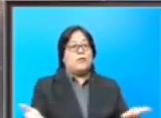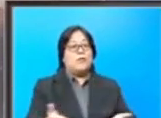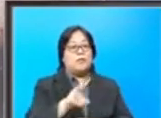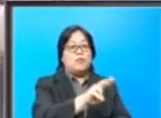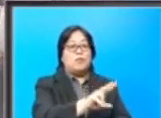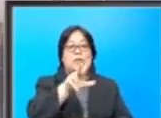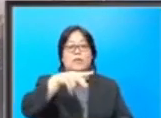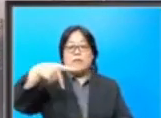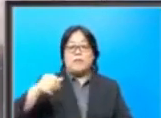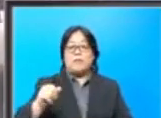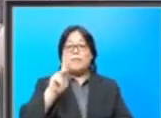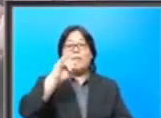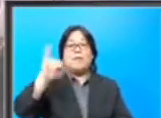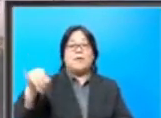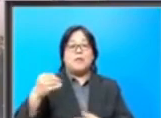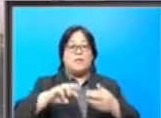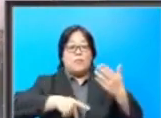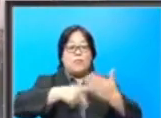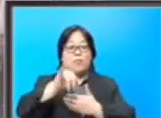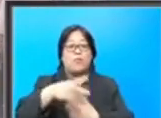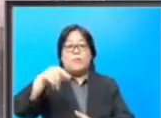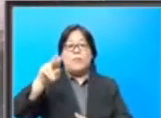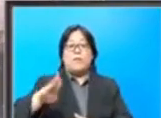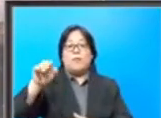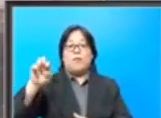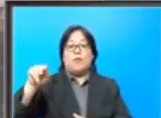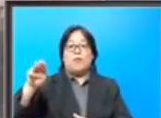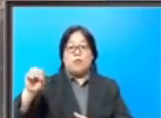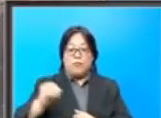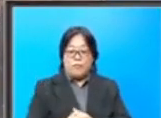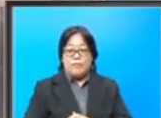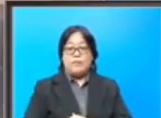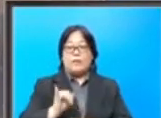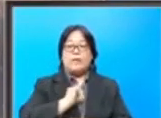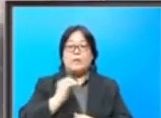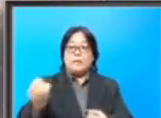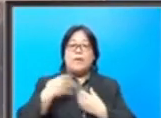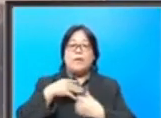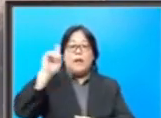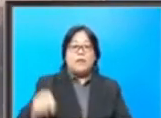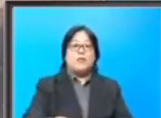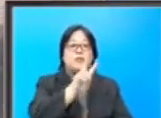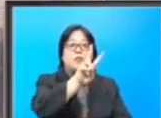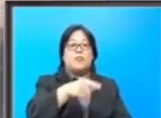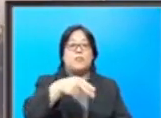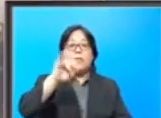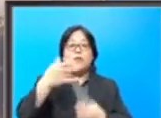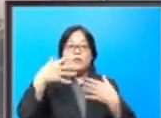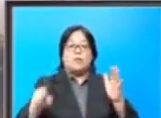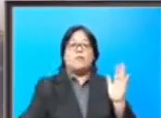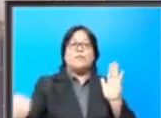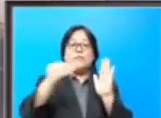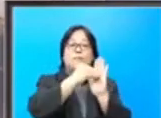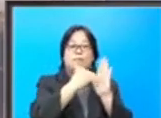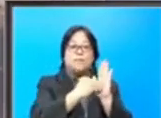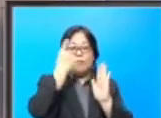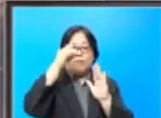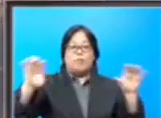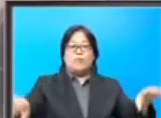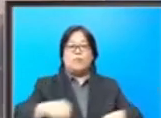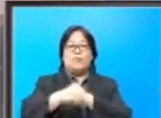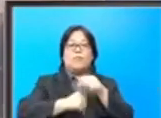23 PKG Project panbon yang tinggal saya difahamkan hanya dua packaging yang telah disenaraikan unsur